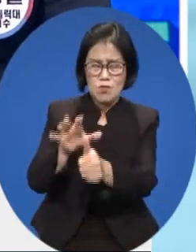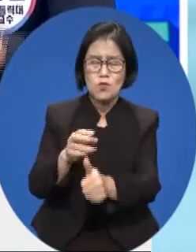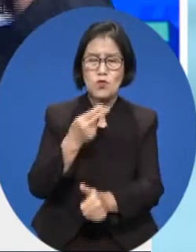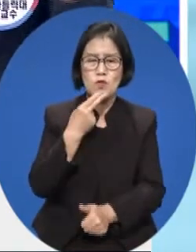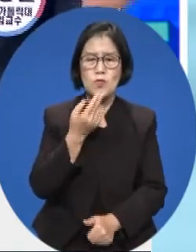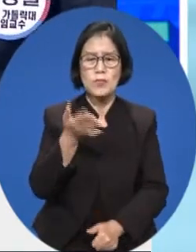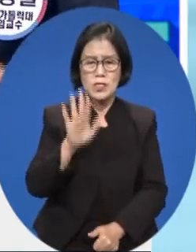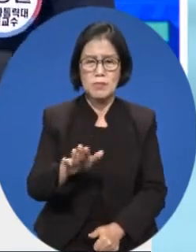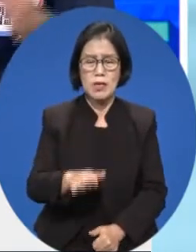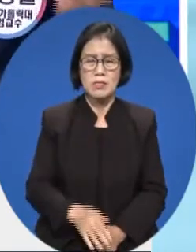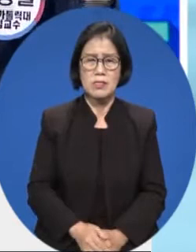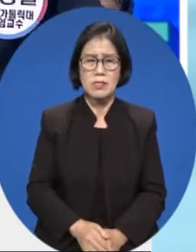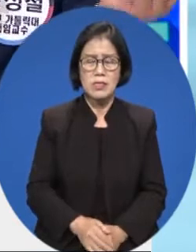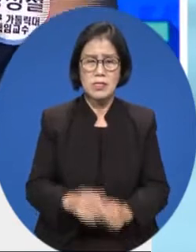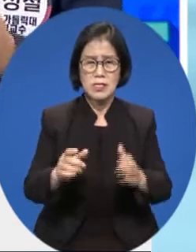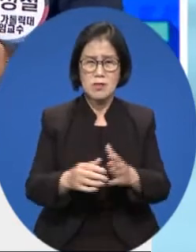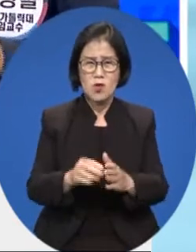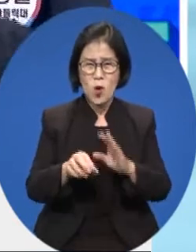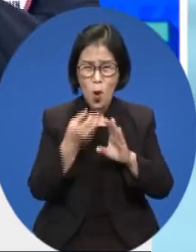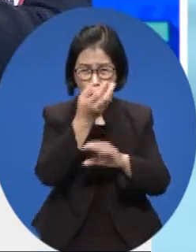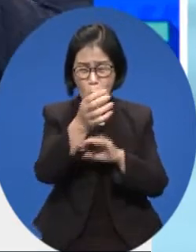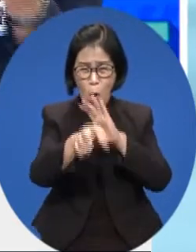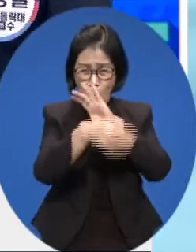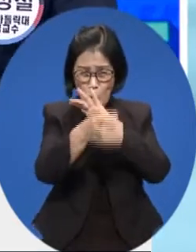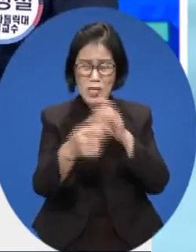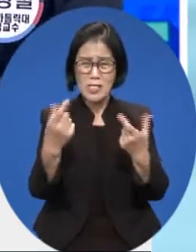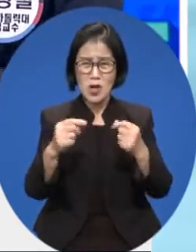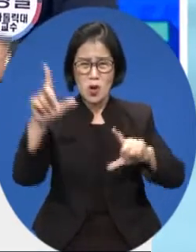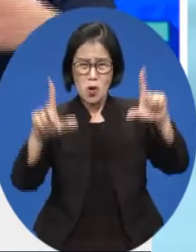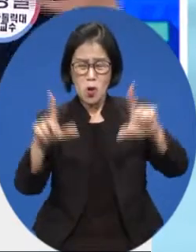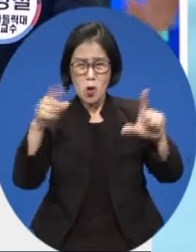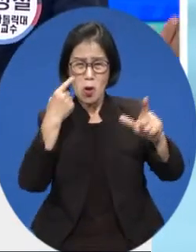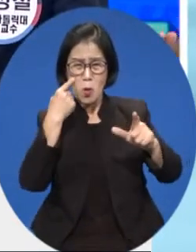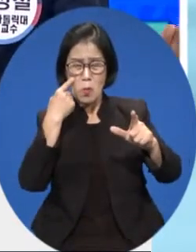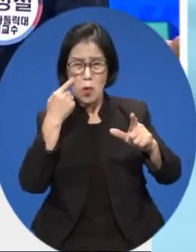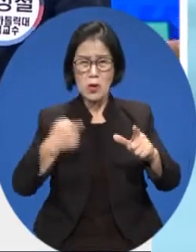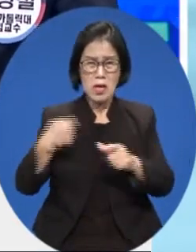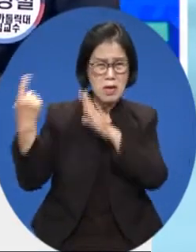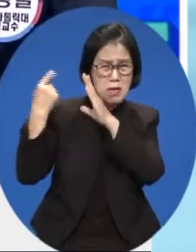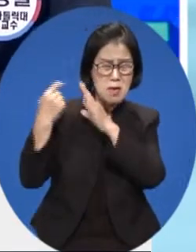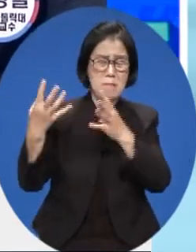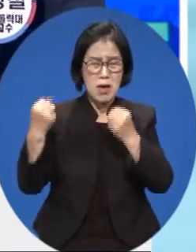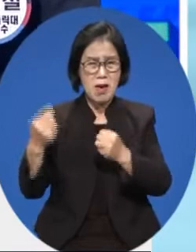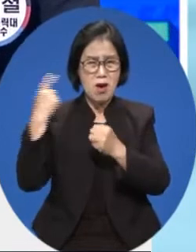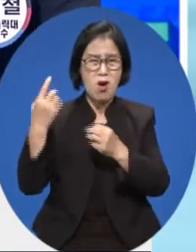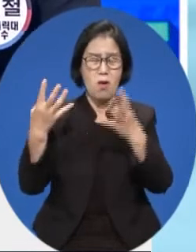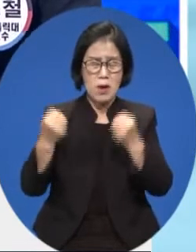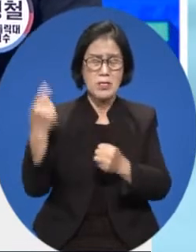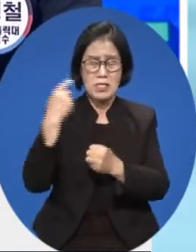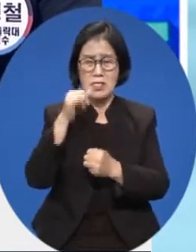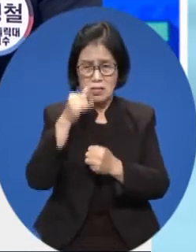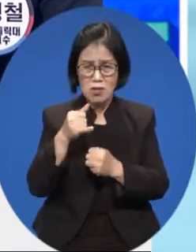친구끼리 야 다 이해하고 귀는 나왔지만 증권 몸통이 나올 거야 나좀 들은 얘기가 많아 하면서 이제